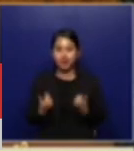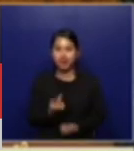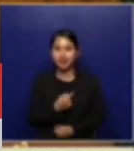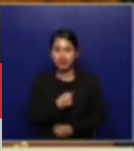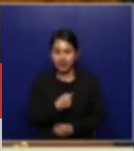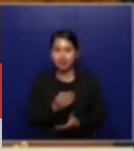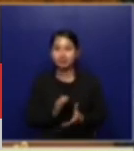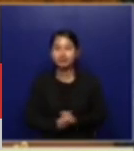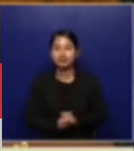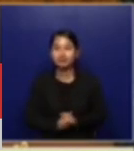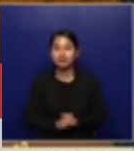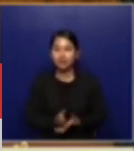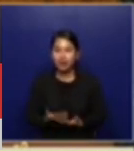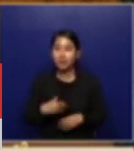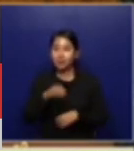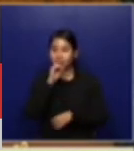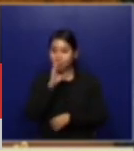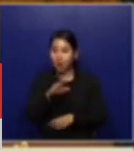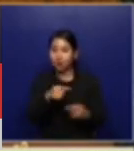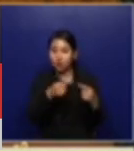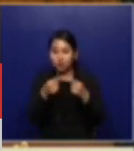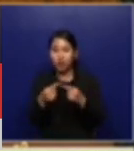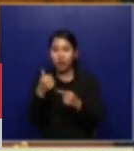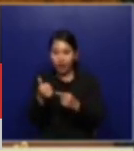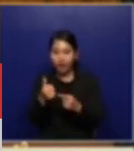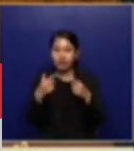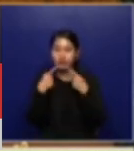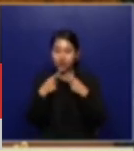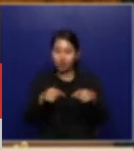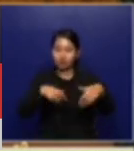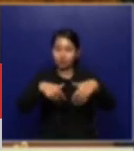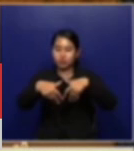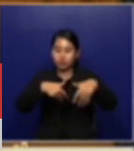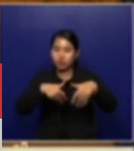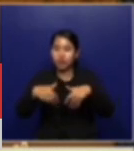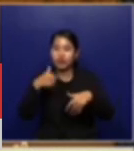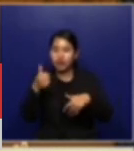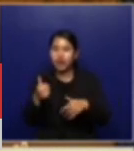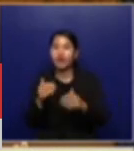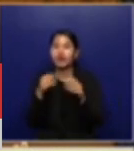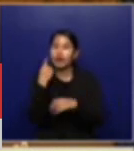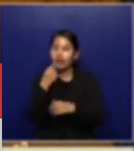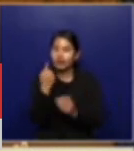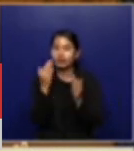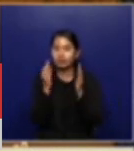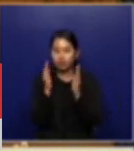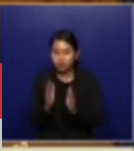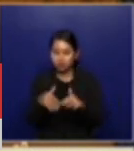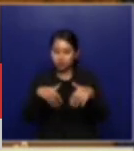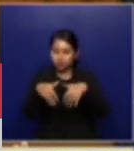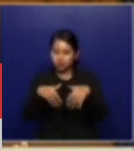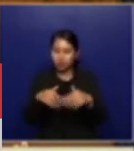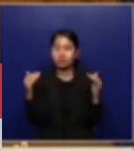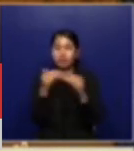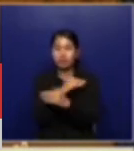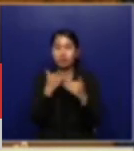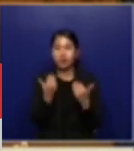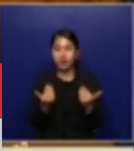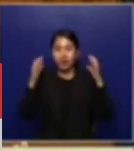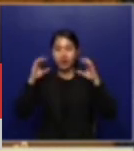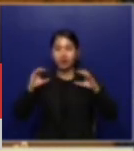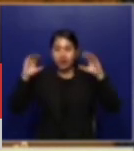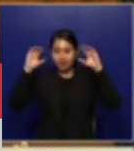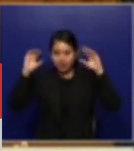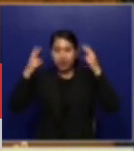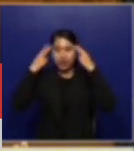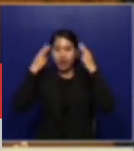ได้ตอบลูกหลานพี่น้องประชาชนผู้ปกครองที่ใช้ถนนเส้นนั้นนะครับว่าทางรัฐบาลนะครับนำโดยท่าน